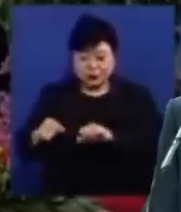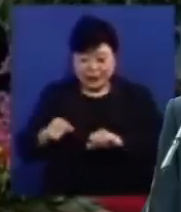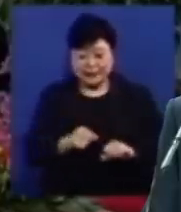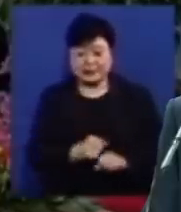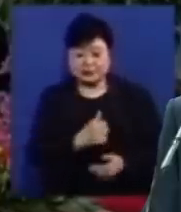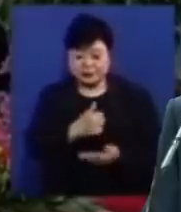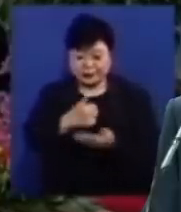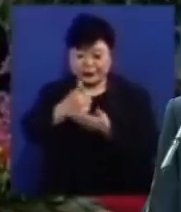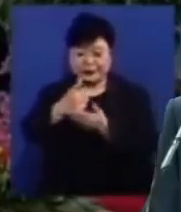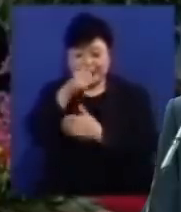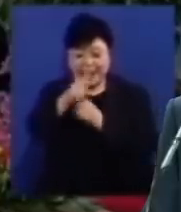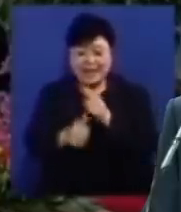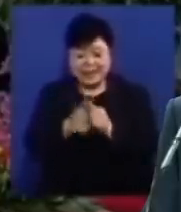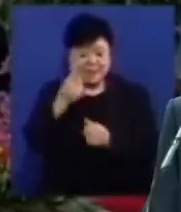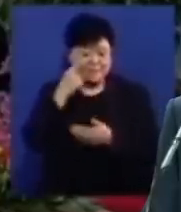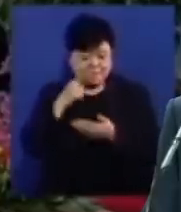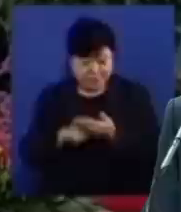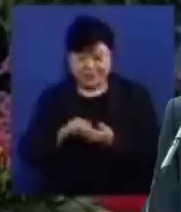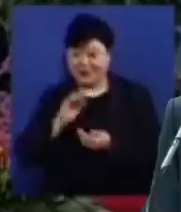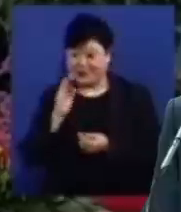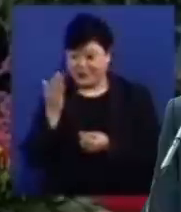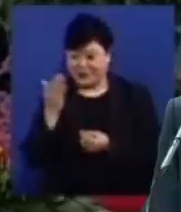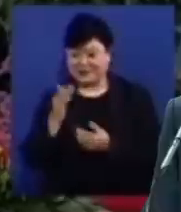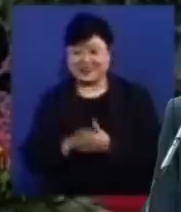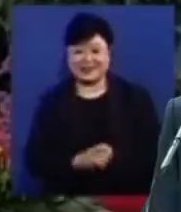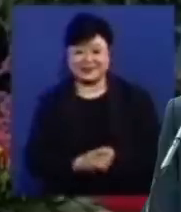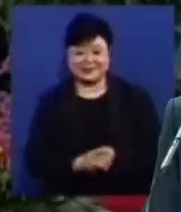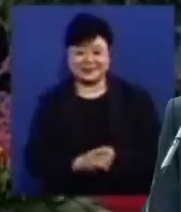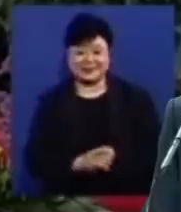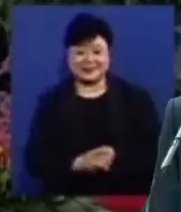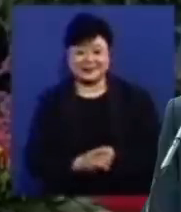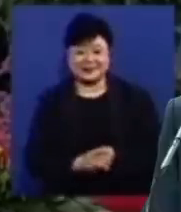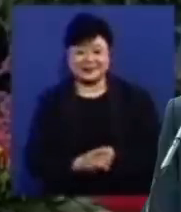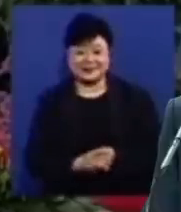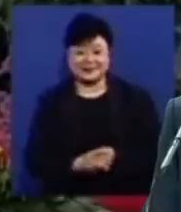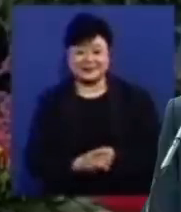분 하나님을 발견했다는 것입니다.